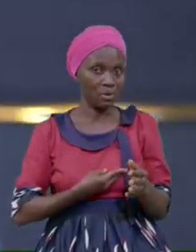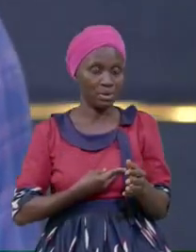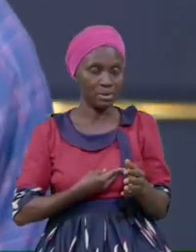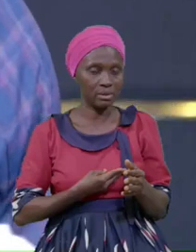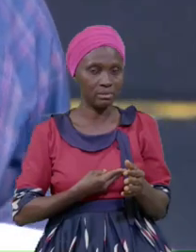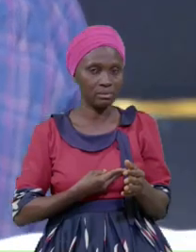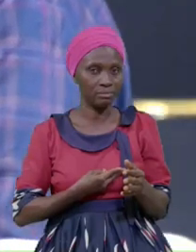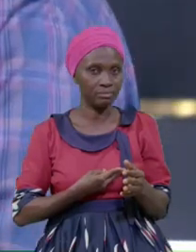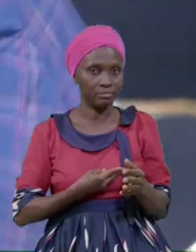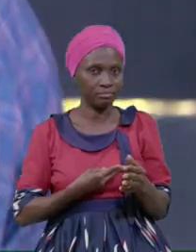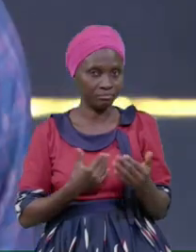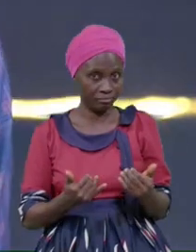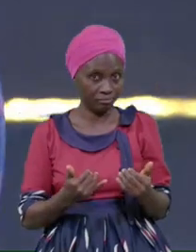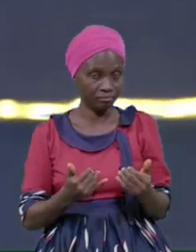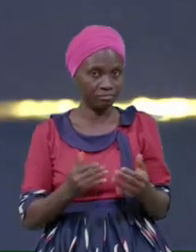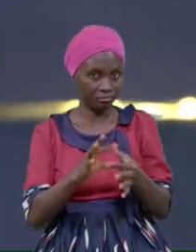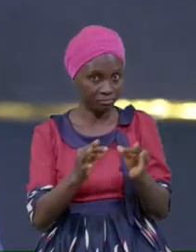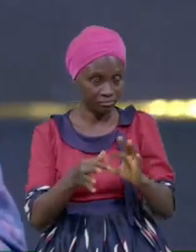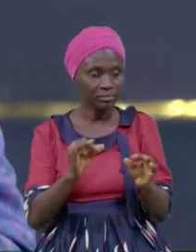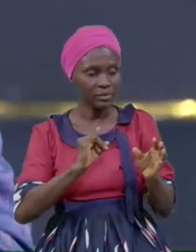J'étais allé dans un lieu donné.